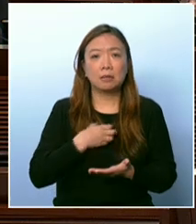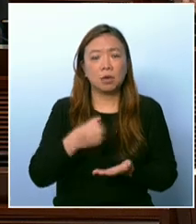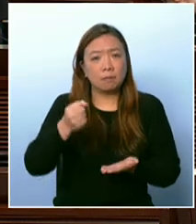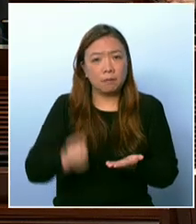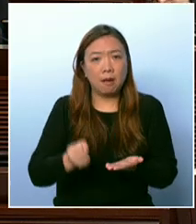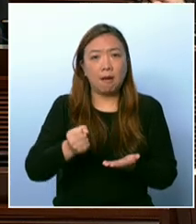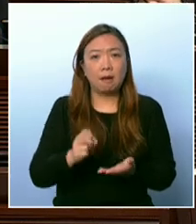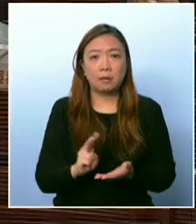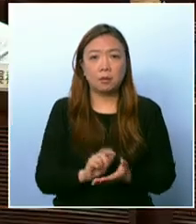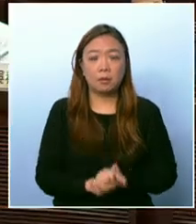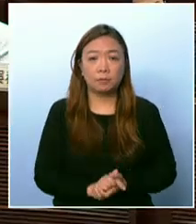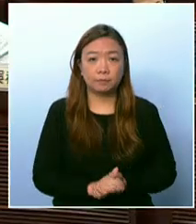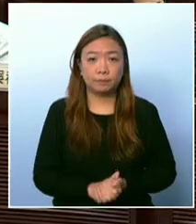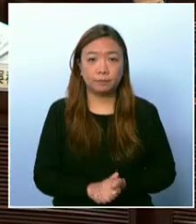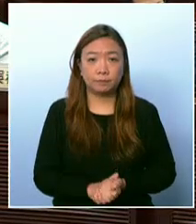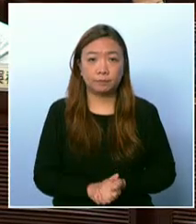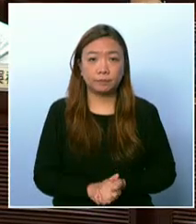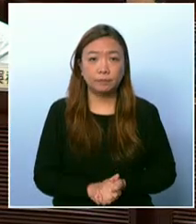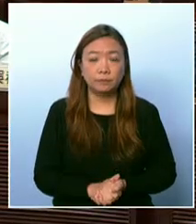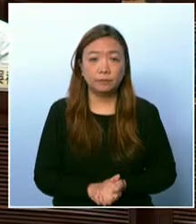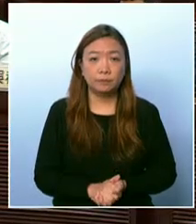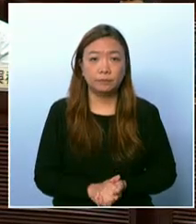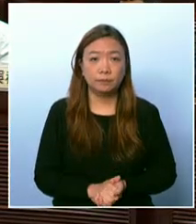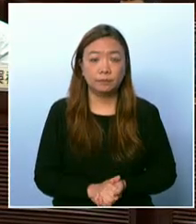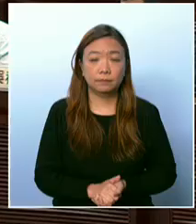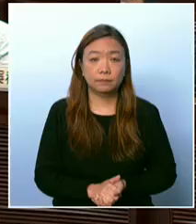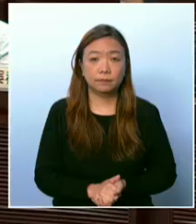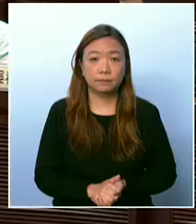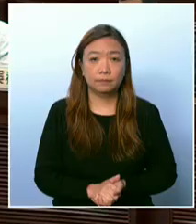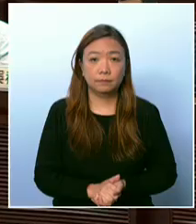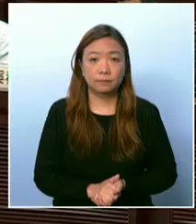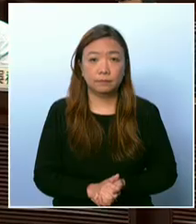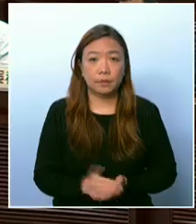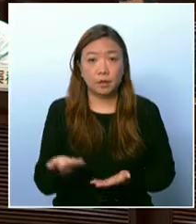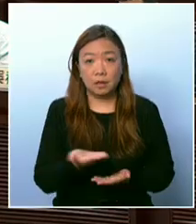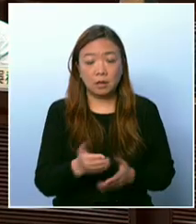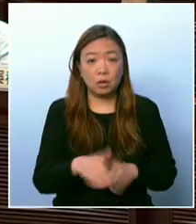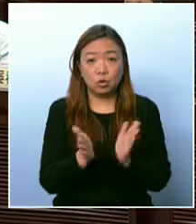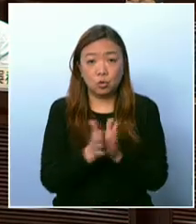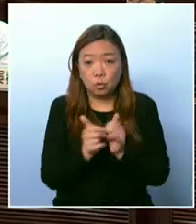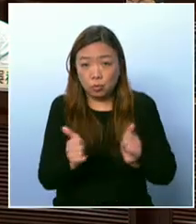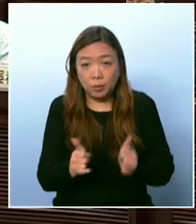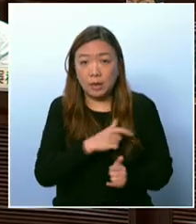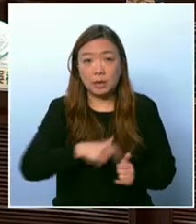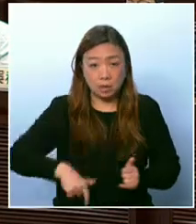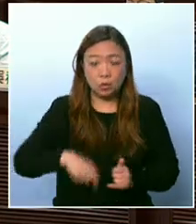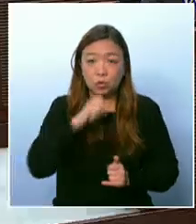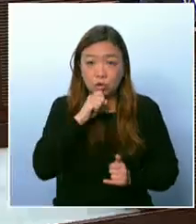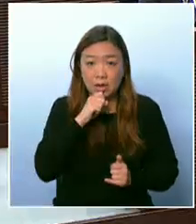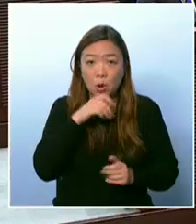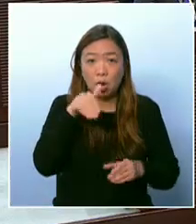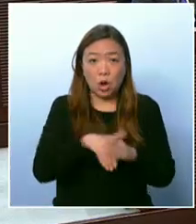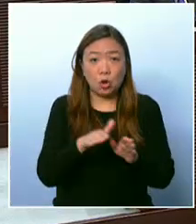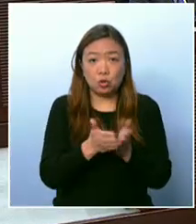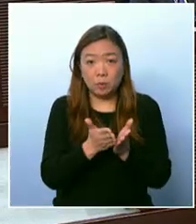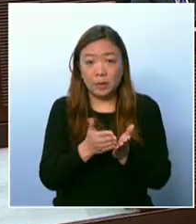paper to see what it is like. 係啦，咁即係咪所有在席嘅 Is it the case that all